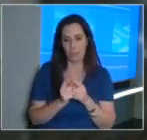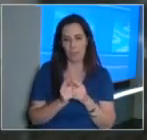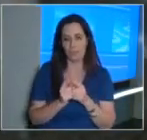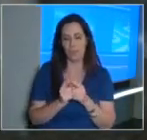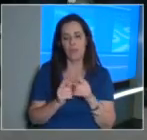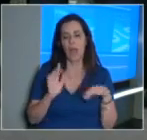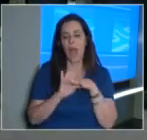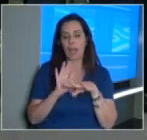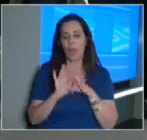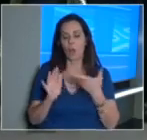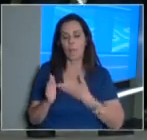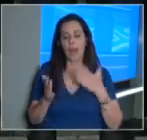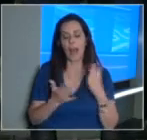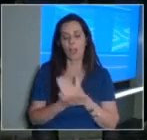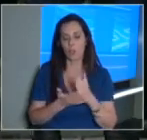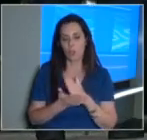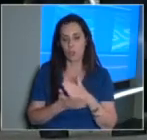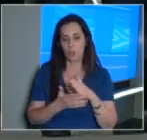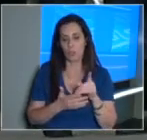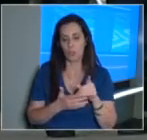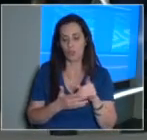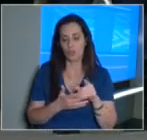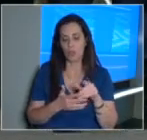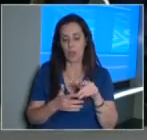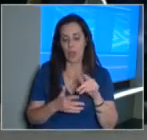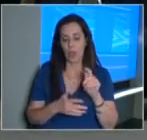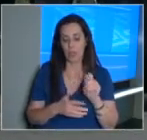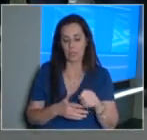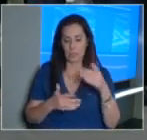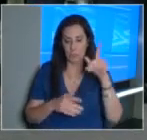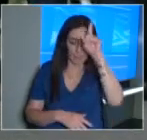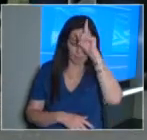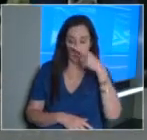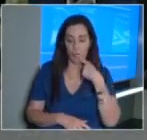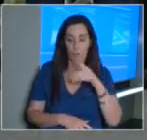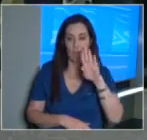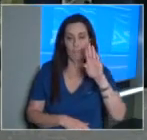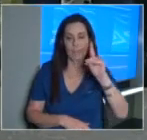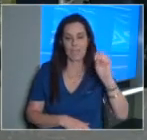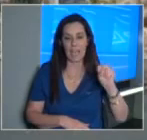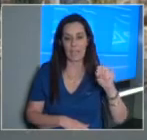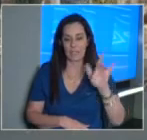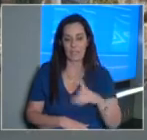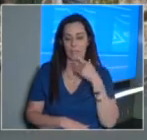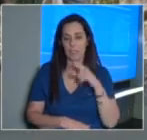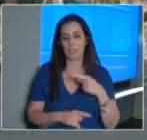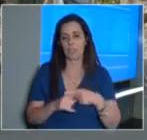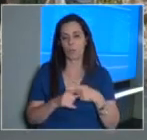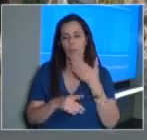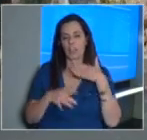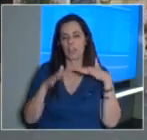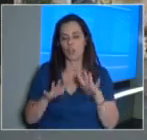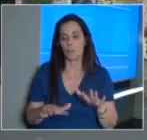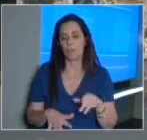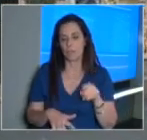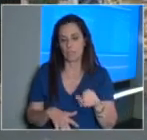בזה, החקיקה או קבלת החלטות של הפרלמנט הבונדסטאג הגרמני, שמגדיר את BDS, החרם נגד ישראל, כסוג של